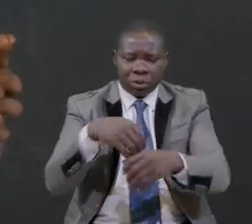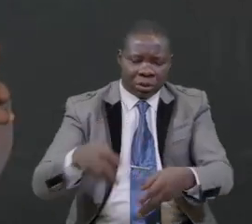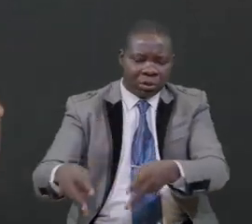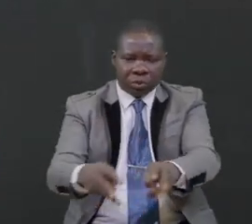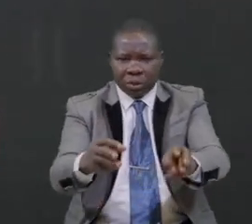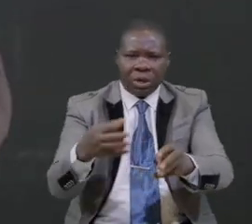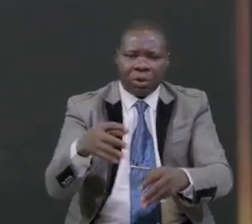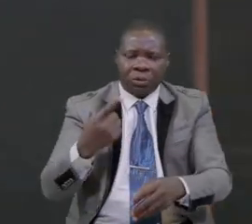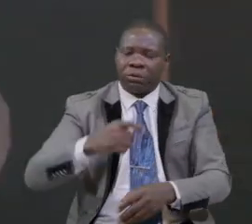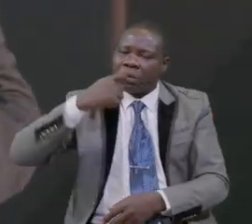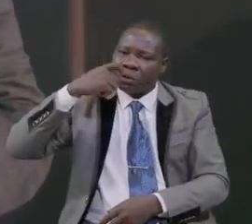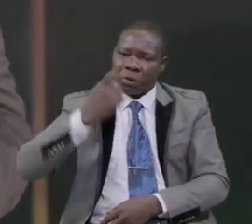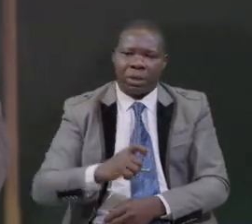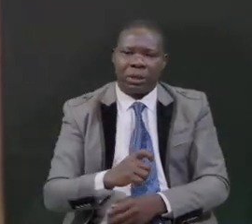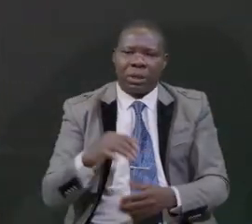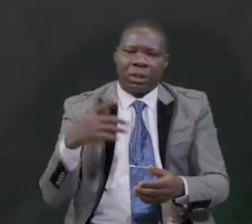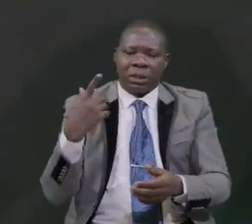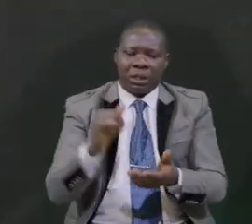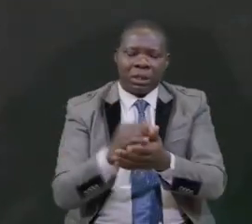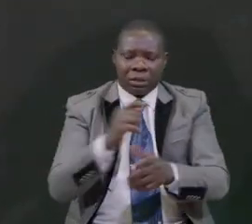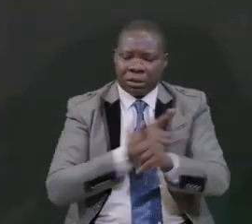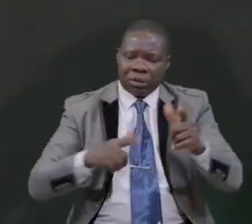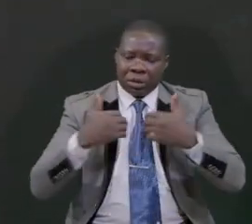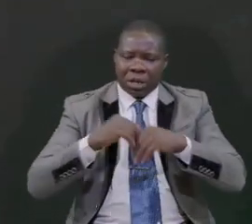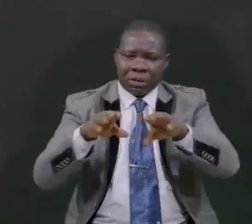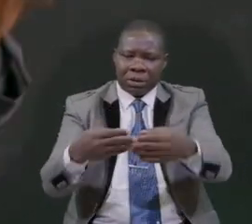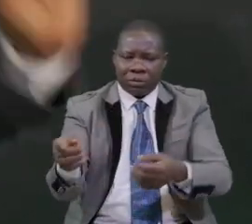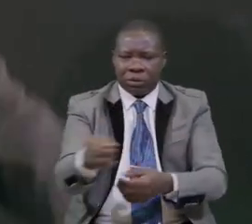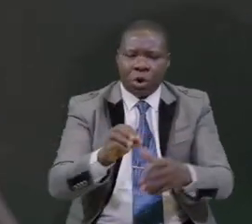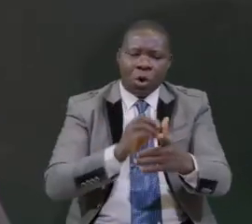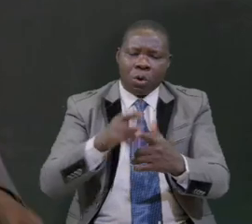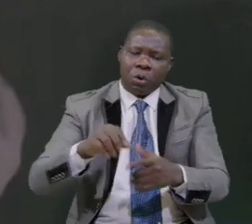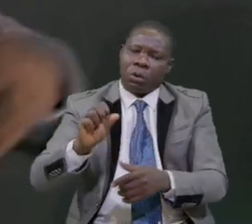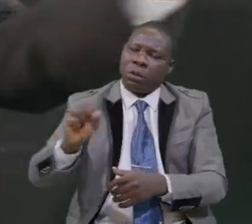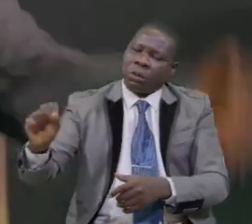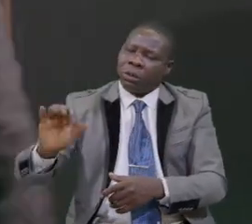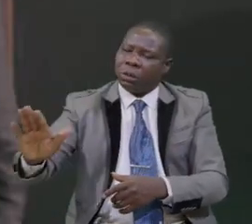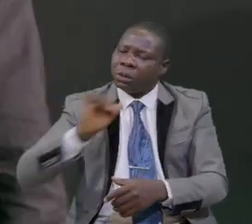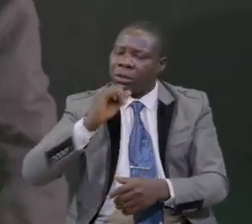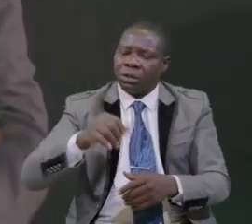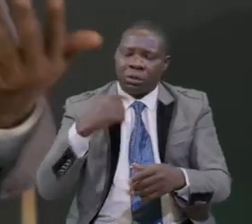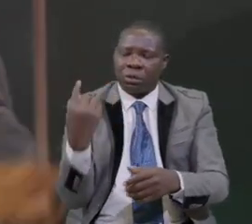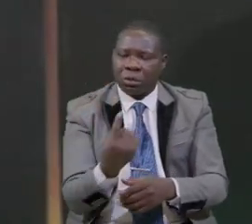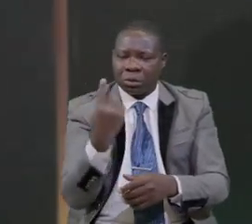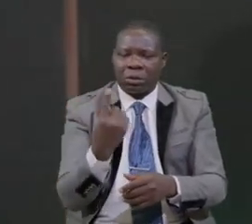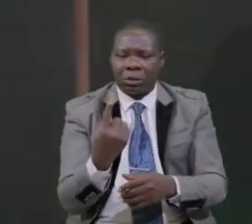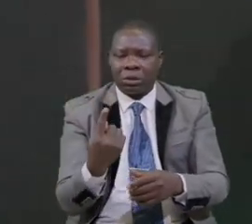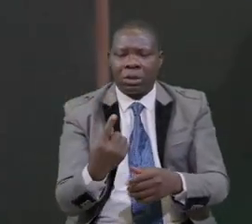du mandat que Dieu t'a confié? Ou bien elle est en train de toujours t'ouvrir, elle